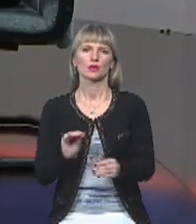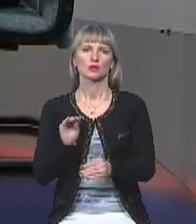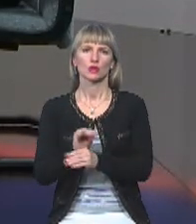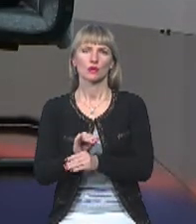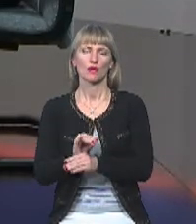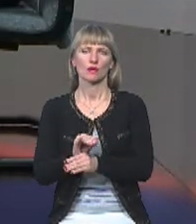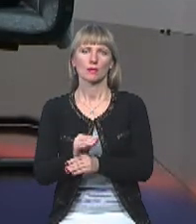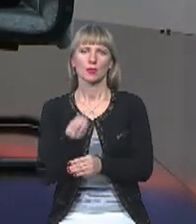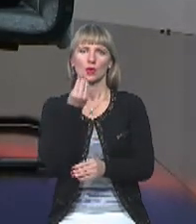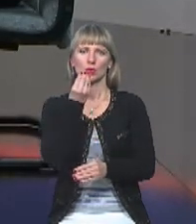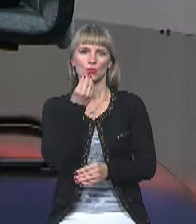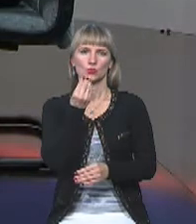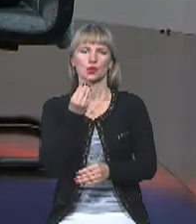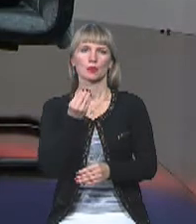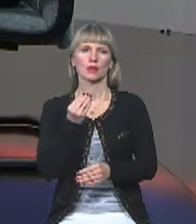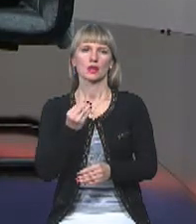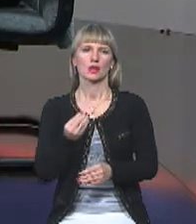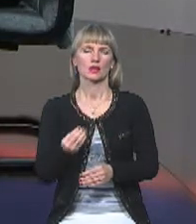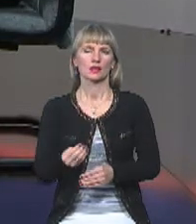додатковими продуктами із